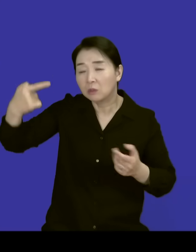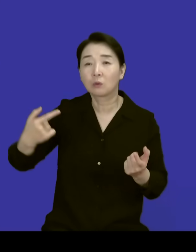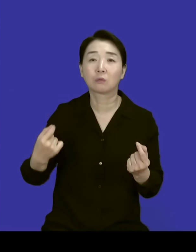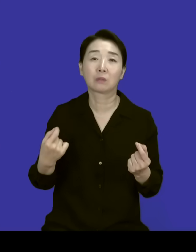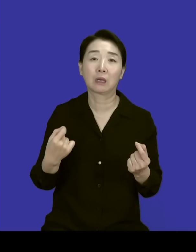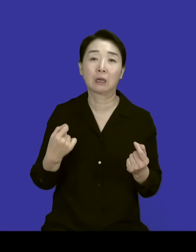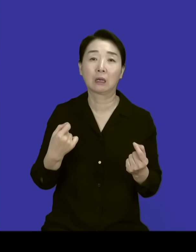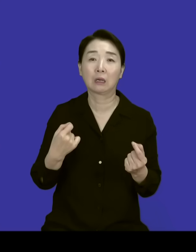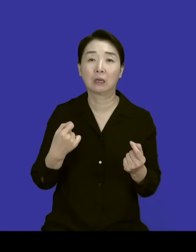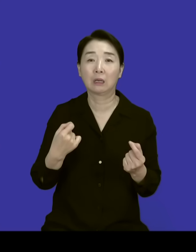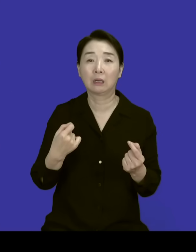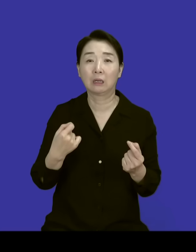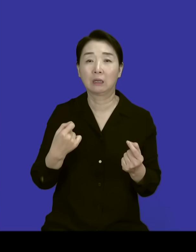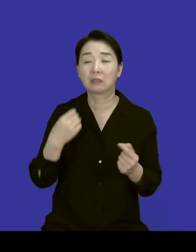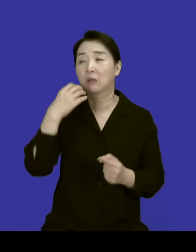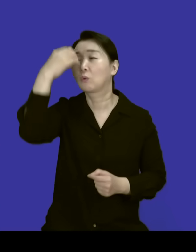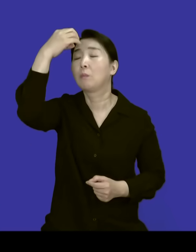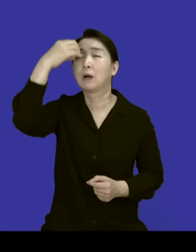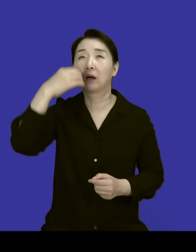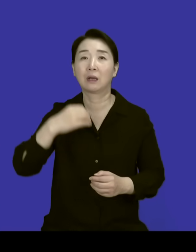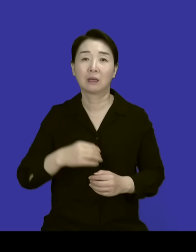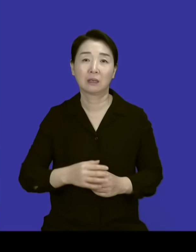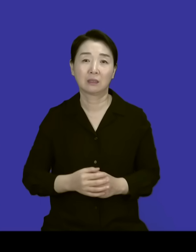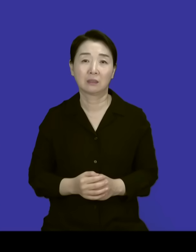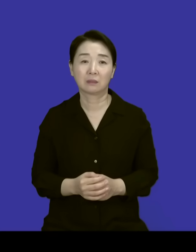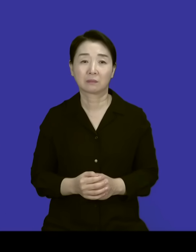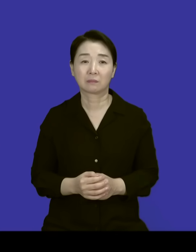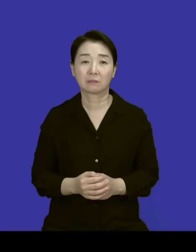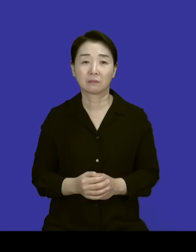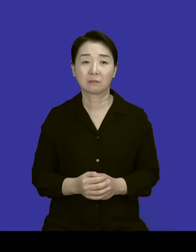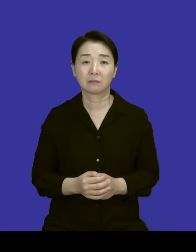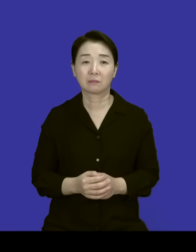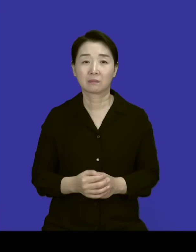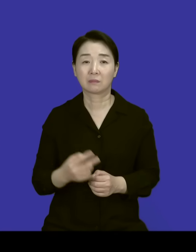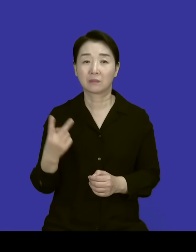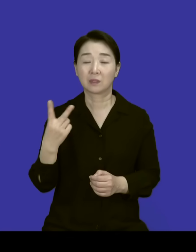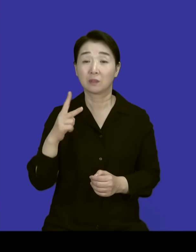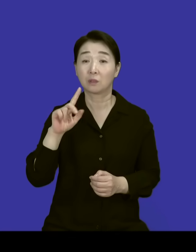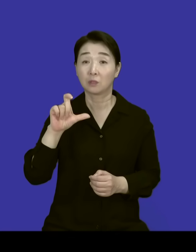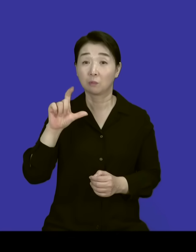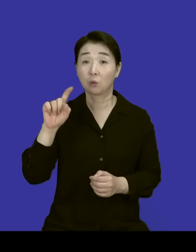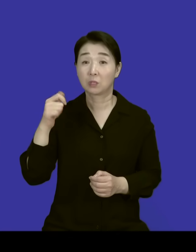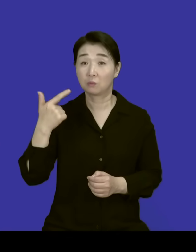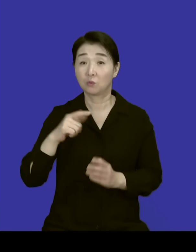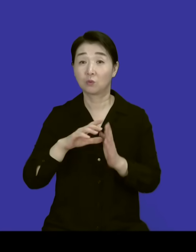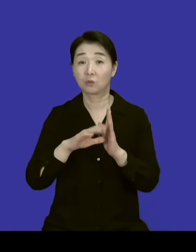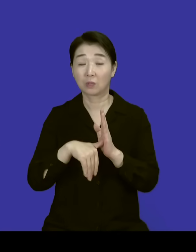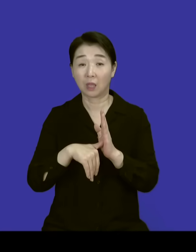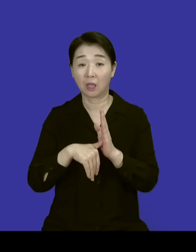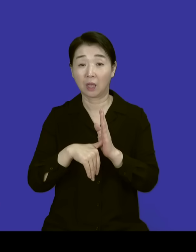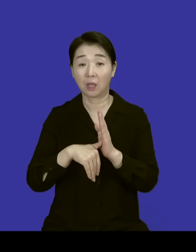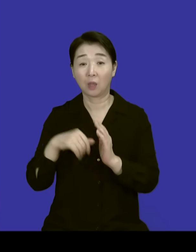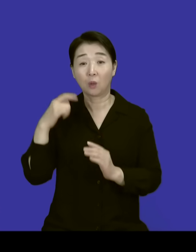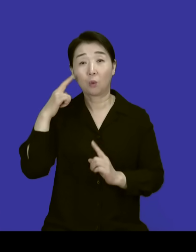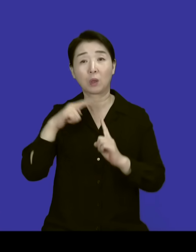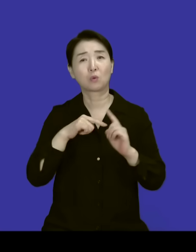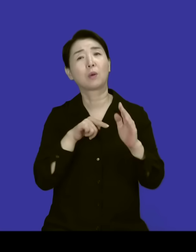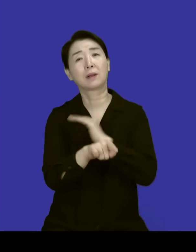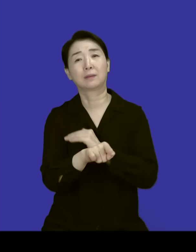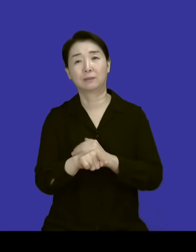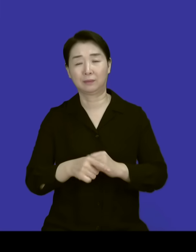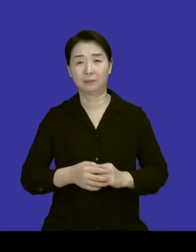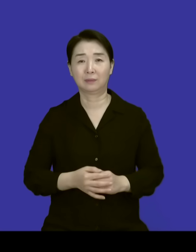잘 나간다고. 그래가지고 15년, 16년 딱 그럴 때부터 그냥 현대교회를 막 이제 들어갔어요